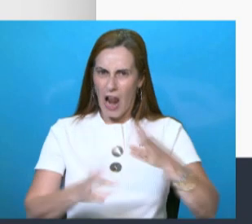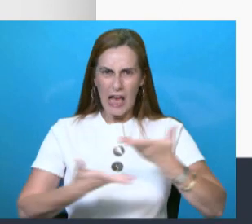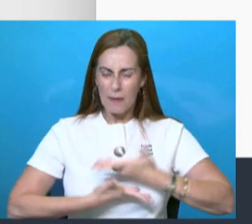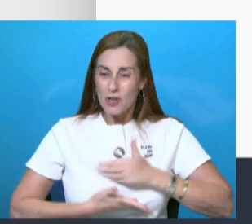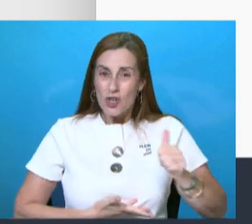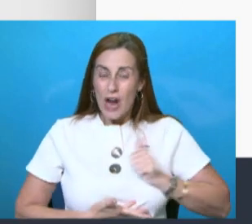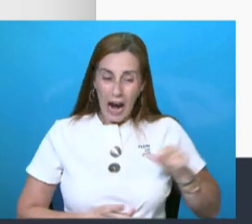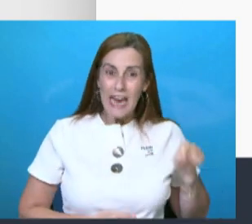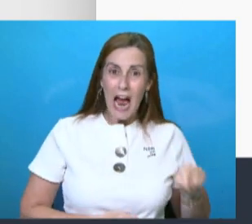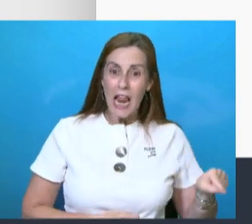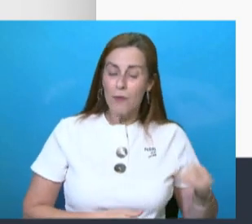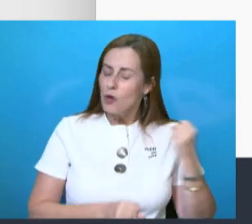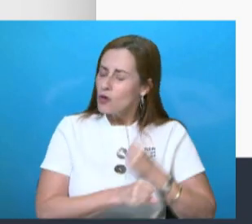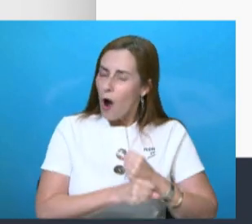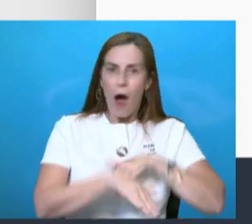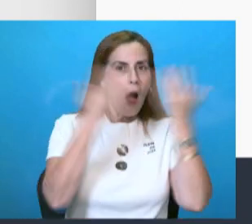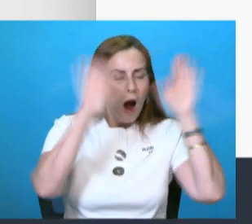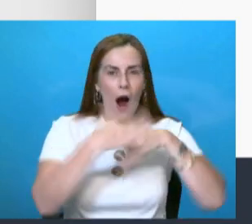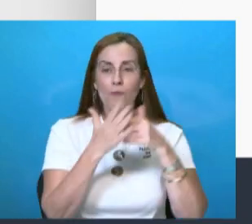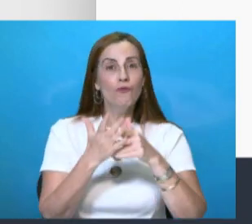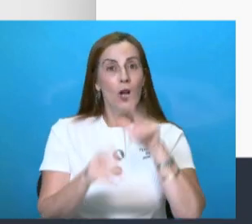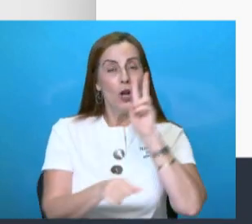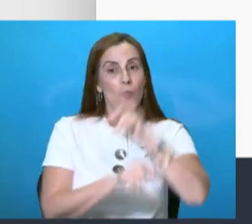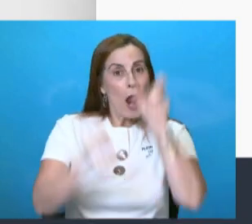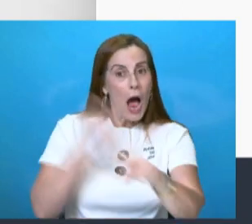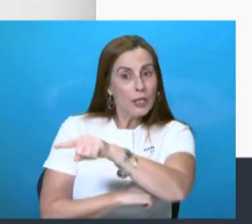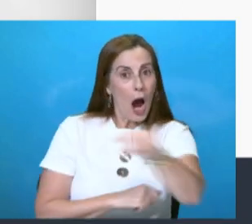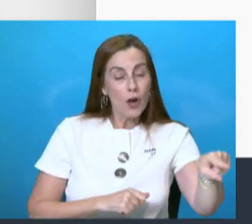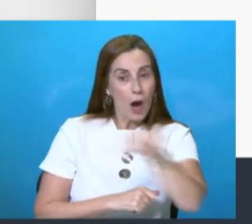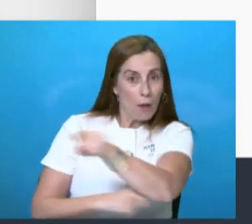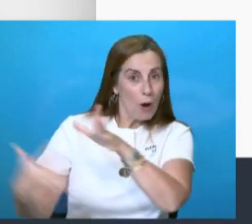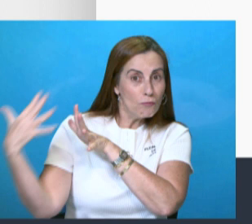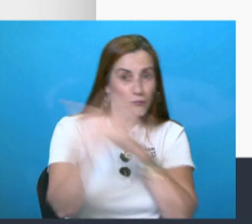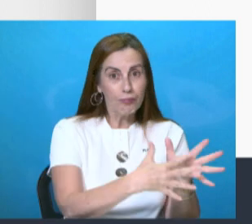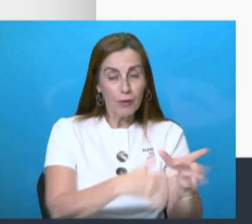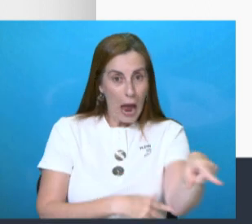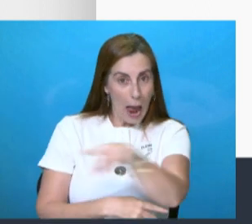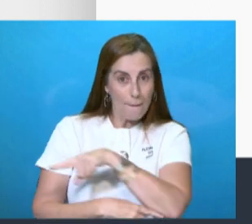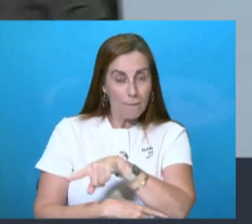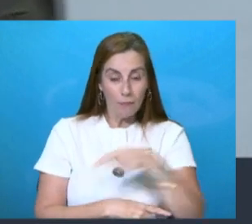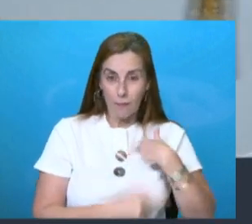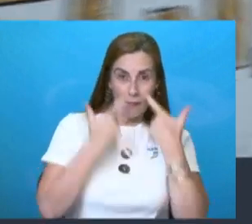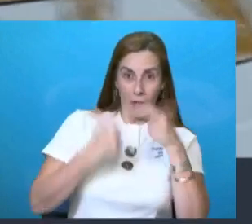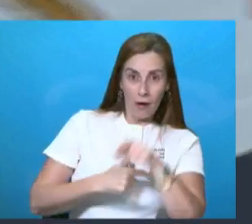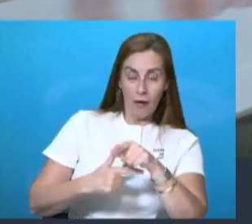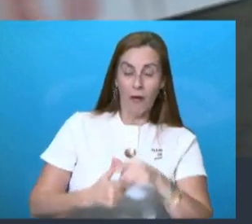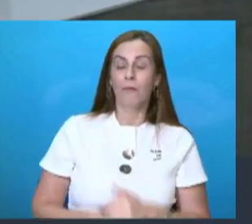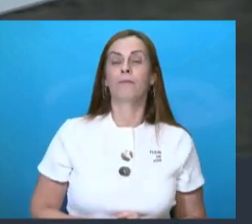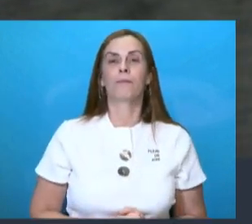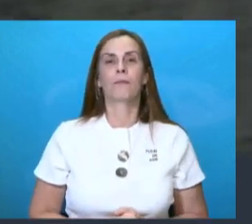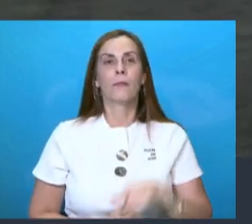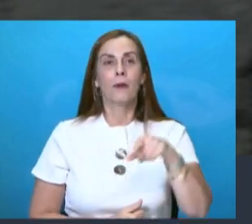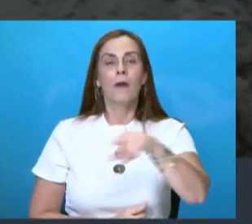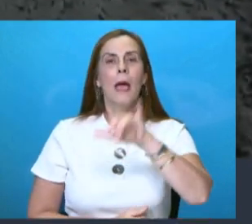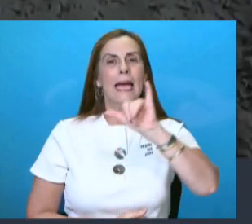שחיילי צה"ל שעושים לילות כימים להגנת המתיישבים יותקפו על ידי אלה המוגנים על ידם. ביצהר